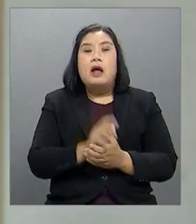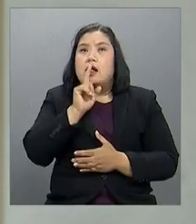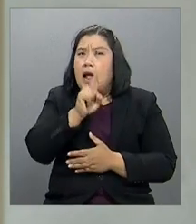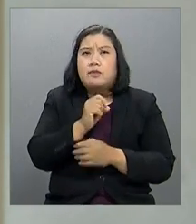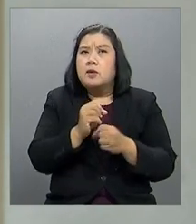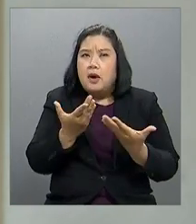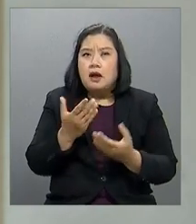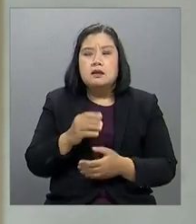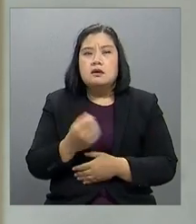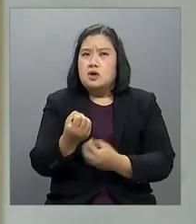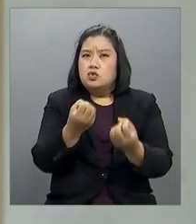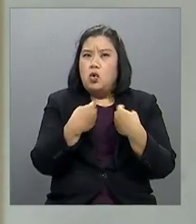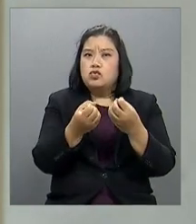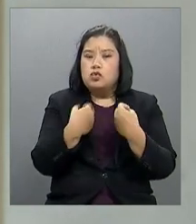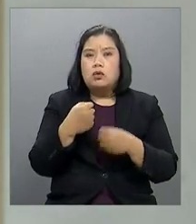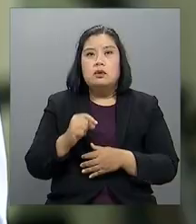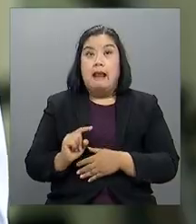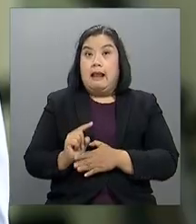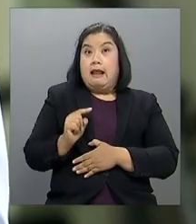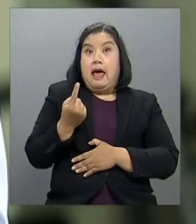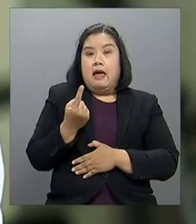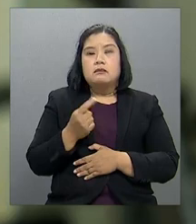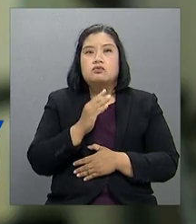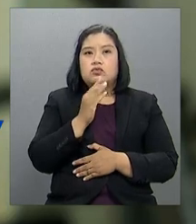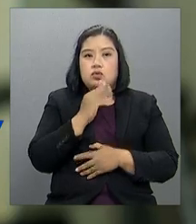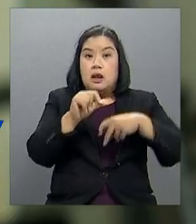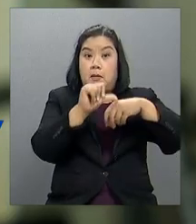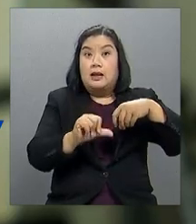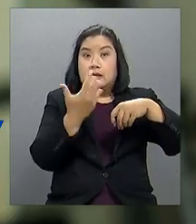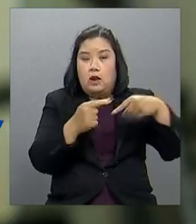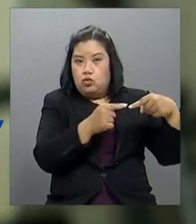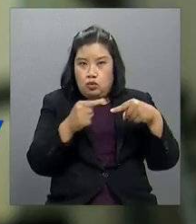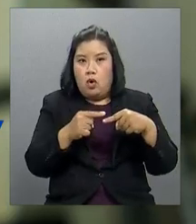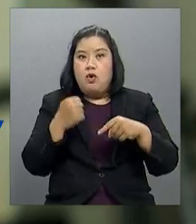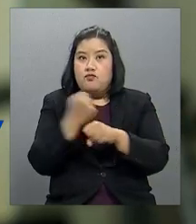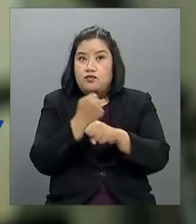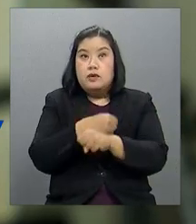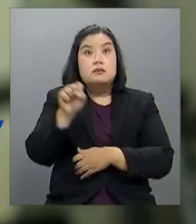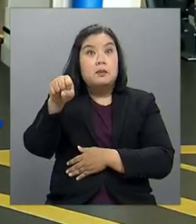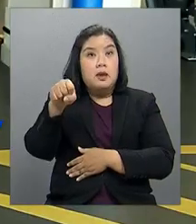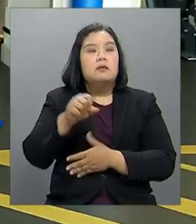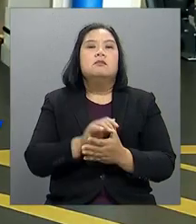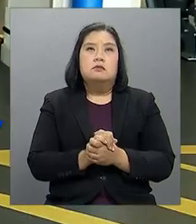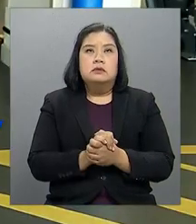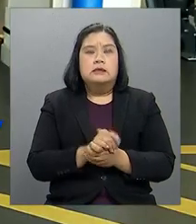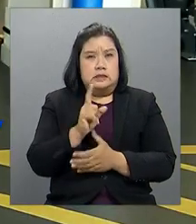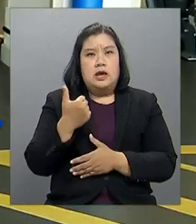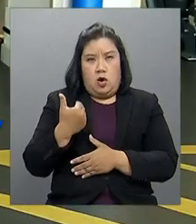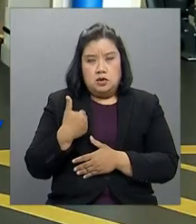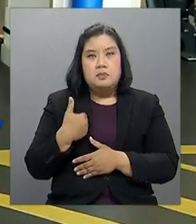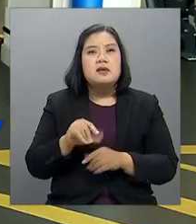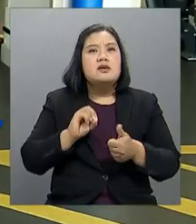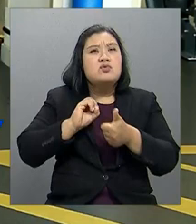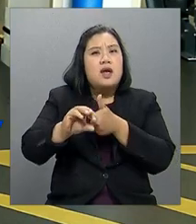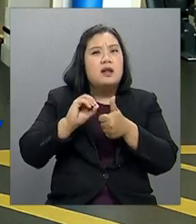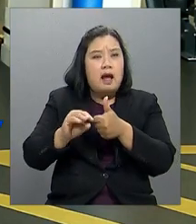านี้คือเริ่มทำหลังจากผ่าตัดทันที ใช่คือจริงๆแล้วอะค่ะเขาจะมีไกด์ไลน์อยู่จะแบ่งเป็นระยะคร่